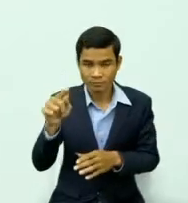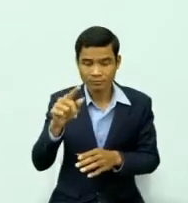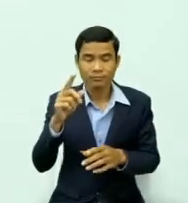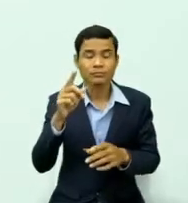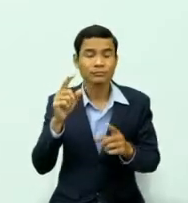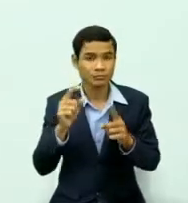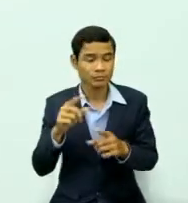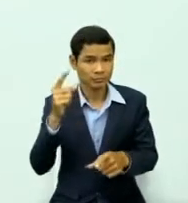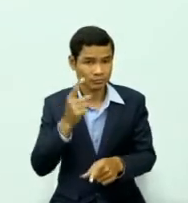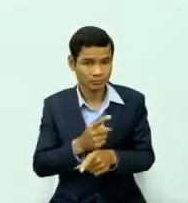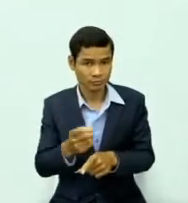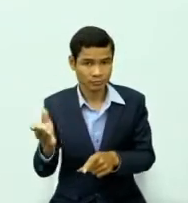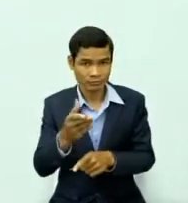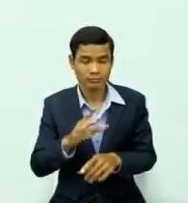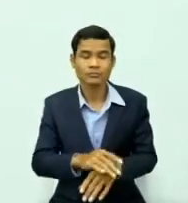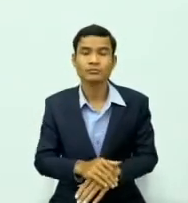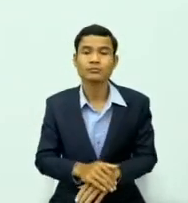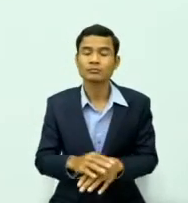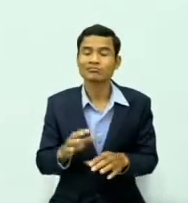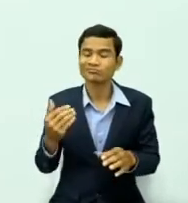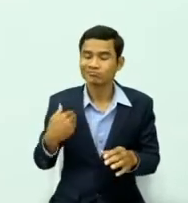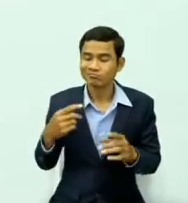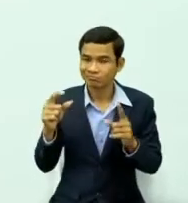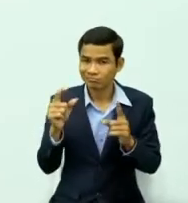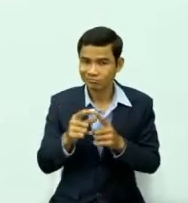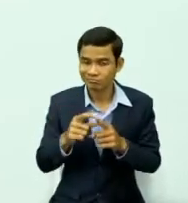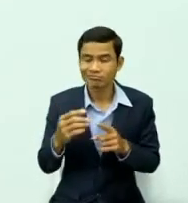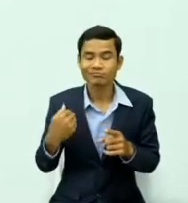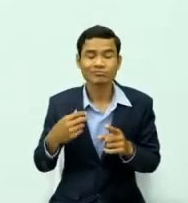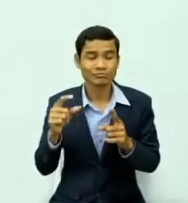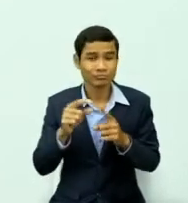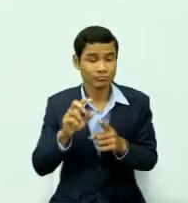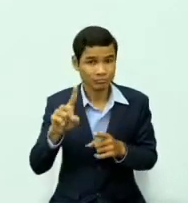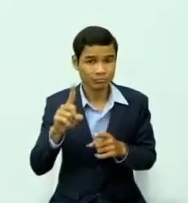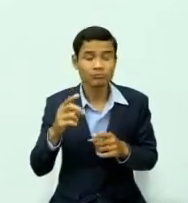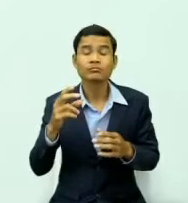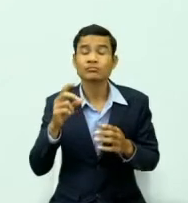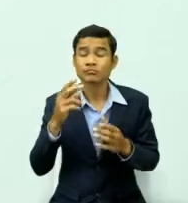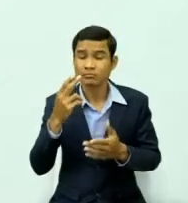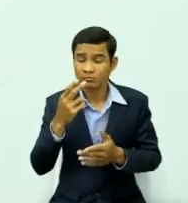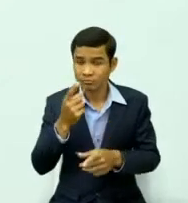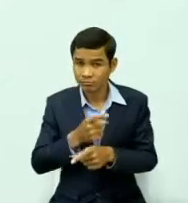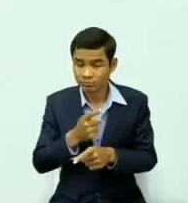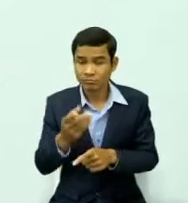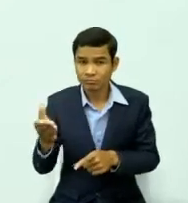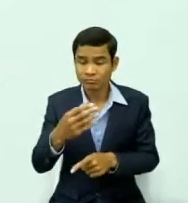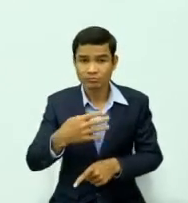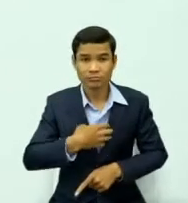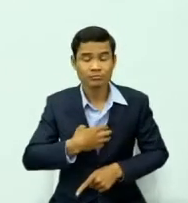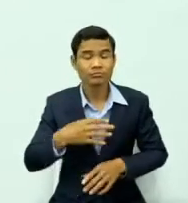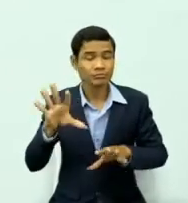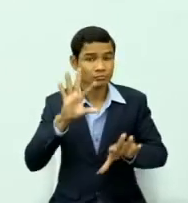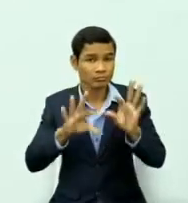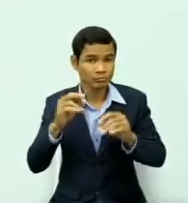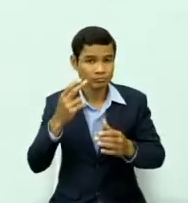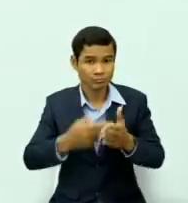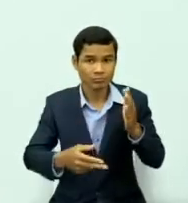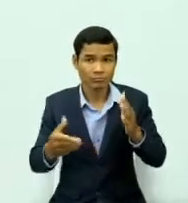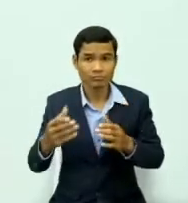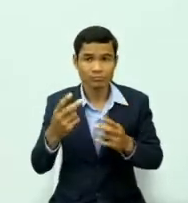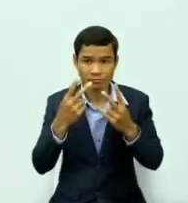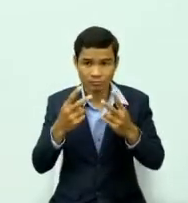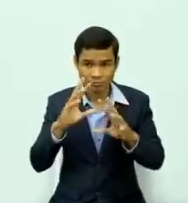trăm trời. Chắc là khăn ông chua này bị ní cứ miên bụi mùa đầy trăm trời. Ta chỉ bị ở vầy đá để con bàn chơi rớt. Chà, ai lỡ những từ mùa tặng ở khả